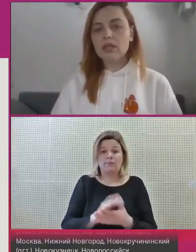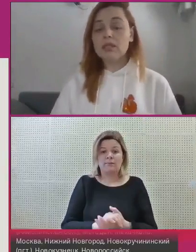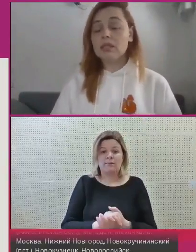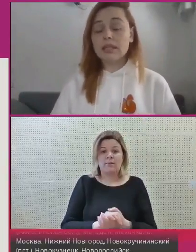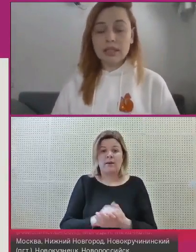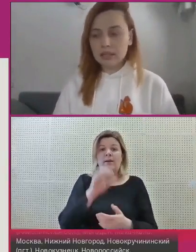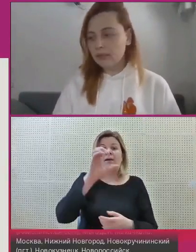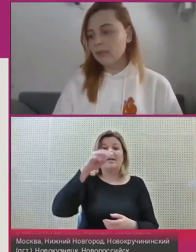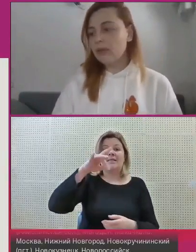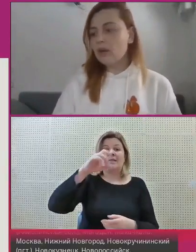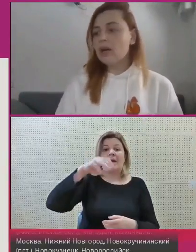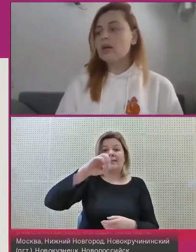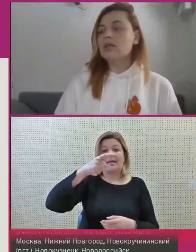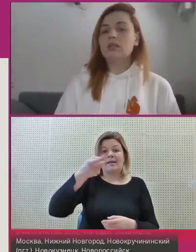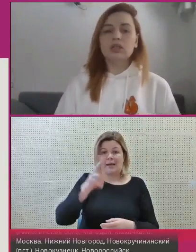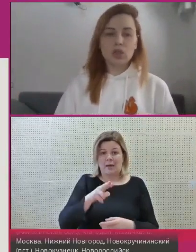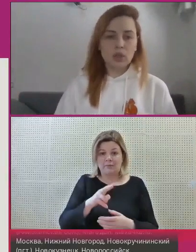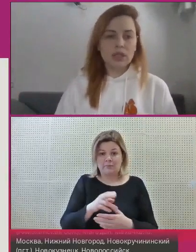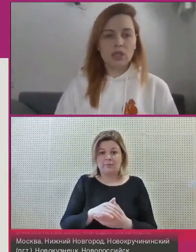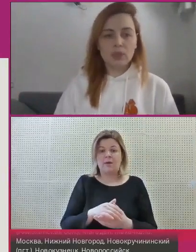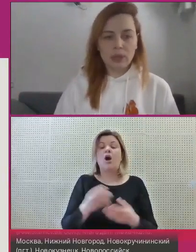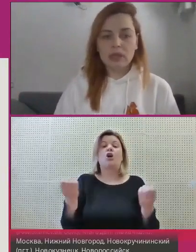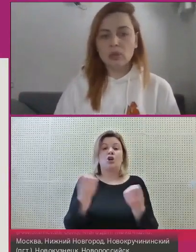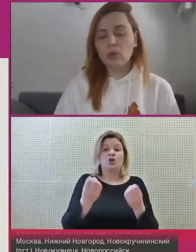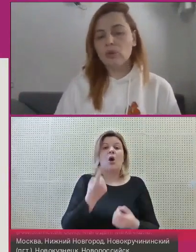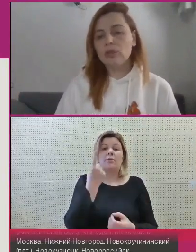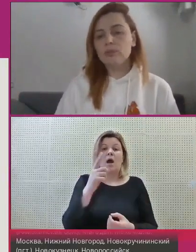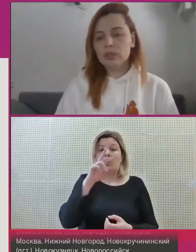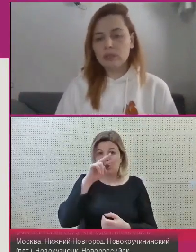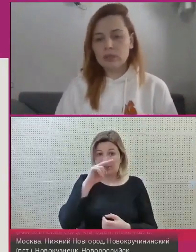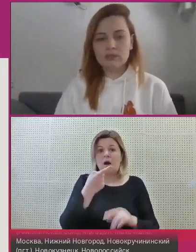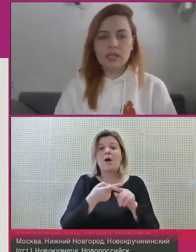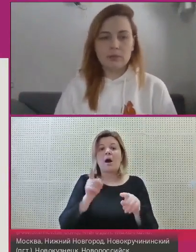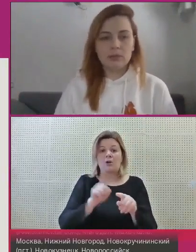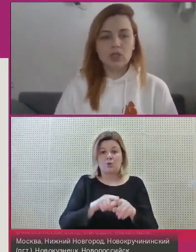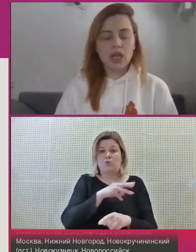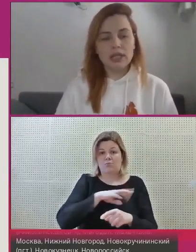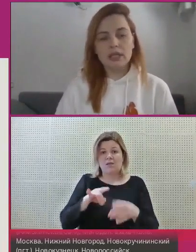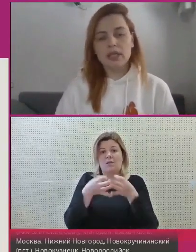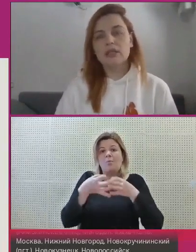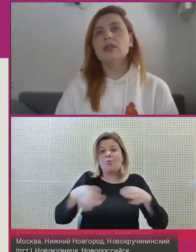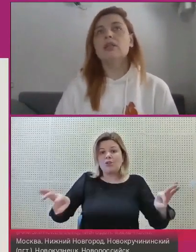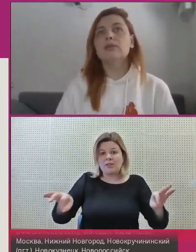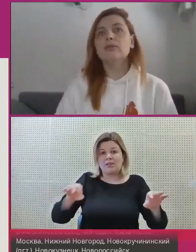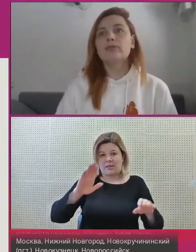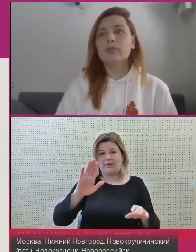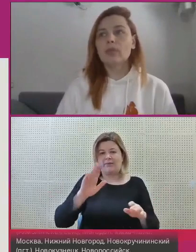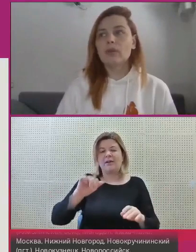Это стратегия. Еще одна ошибка, которую допустили мы в самом начале,